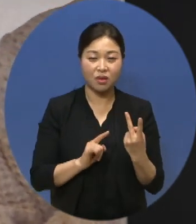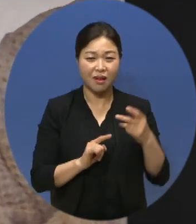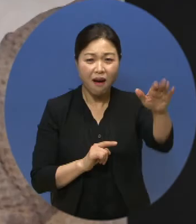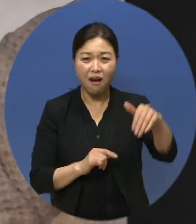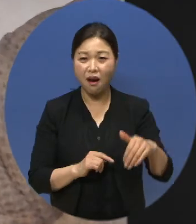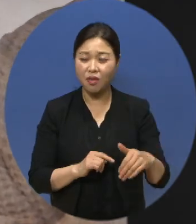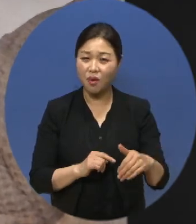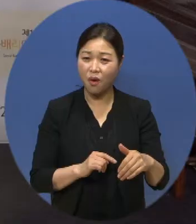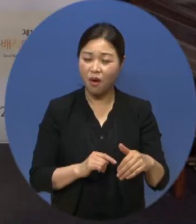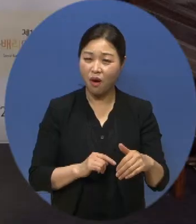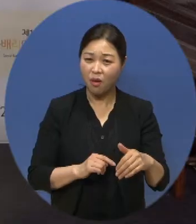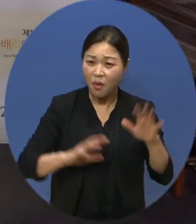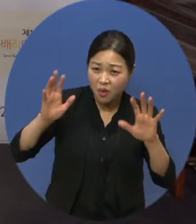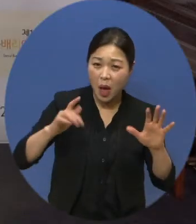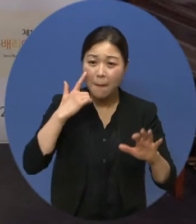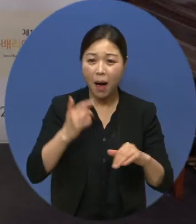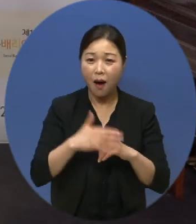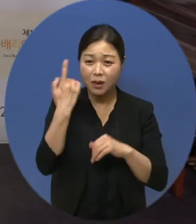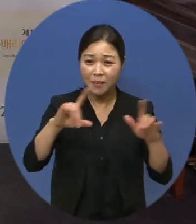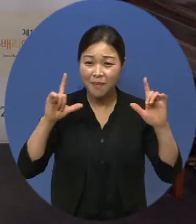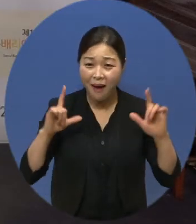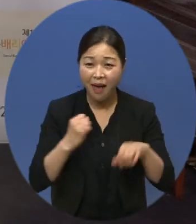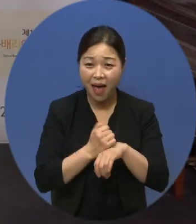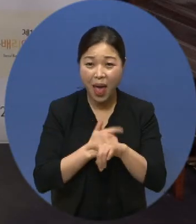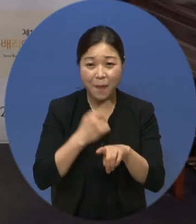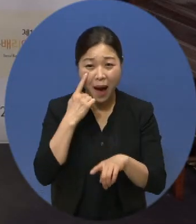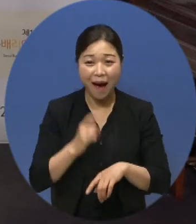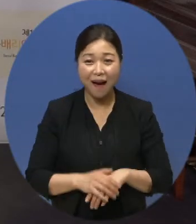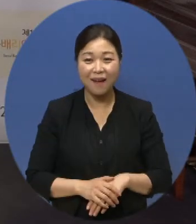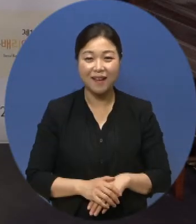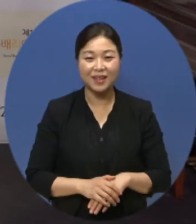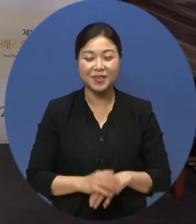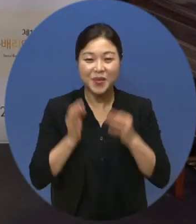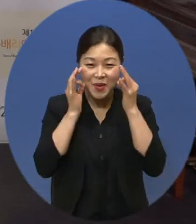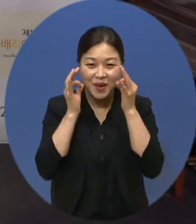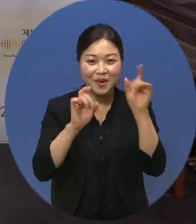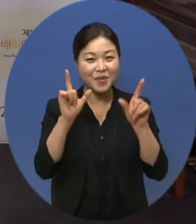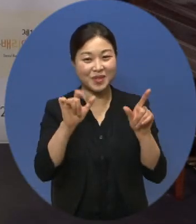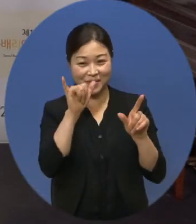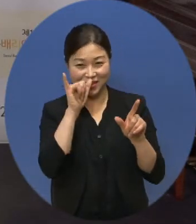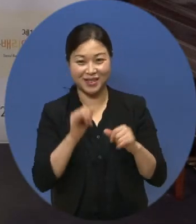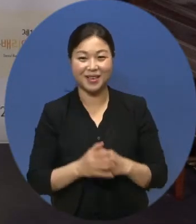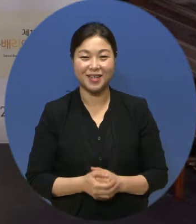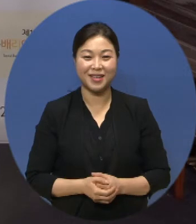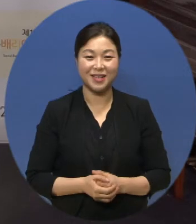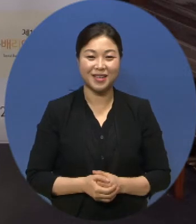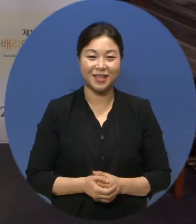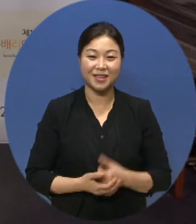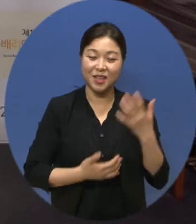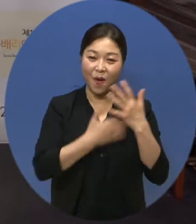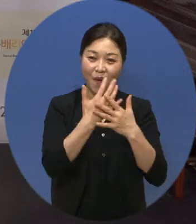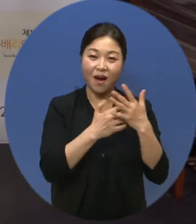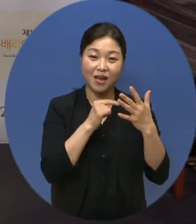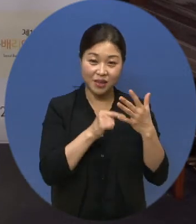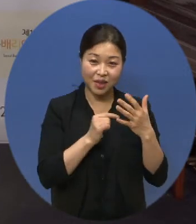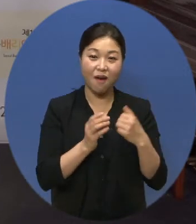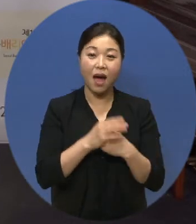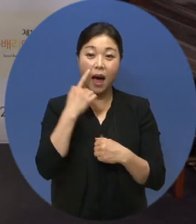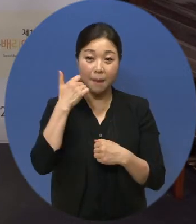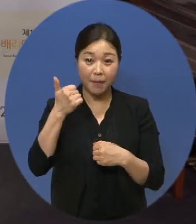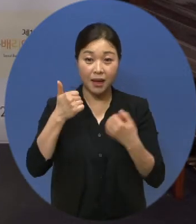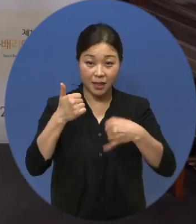서로에게 핀잔을 주면서 자기 얼굴이 좀 나와야 찍으려고 이렇게 애를 쓰는데 그게 영화에서 나오는 그